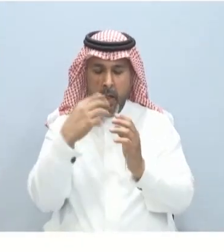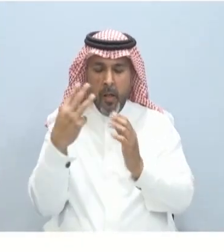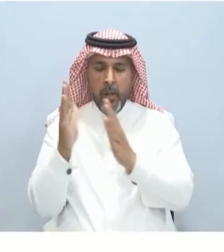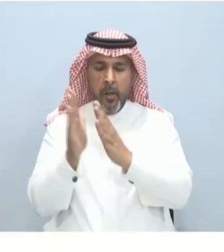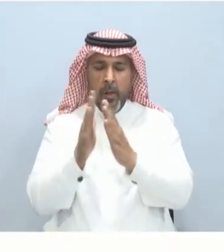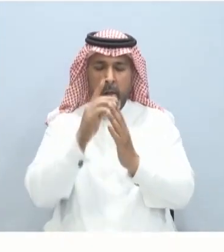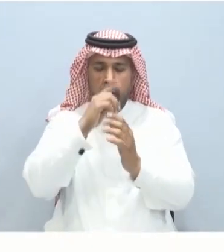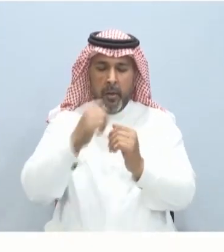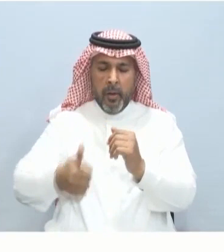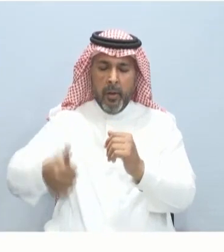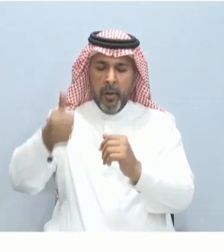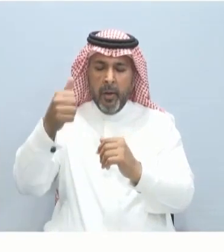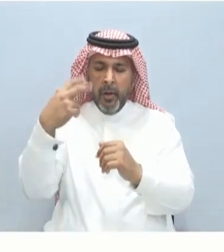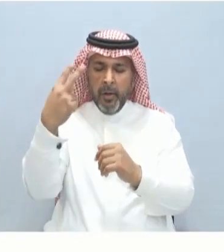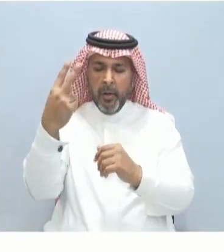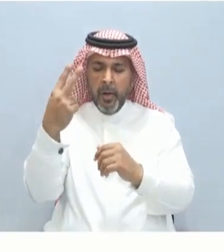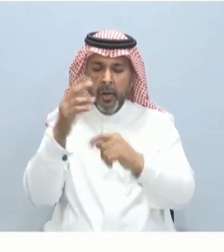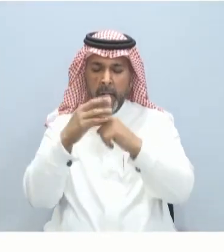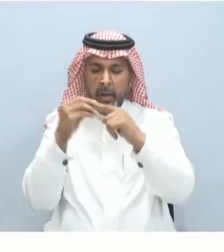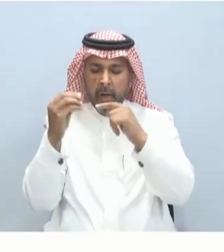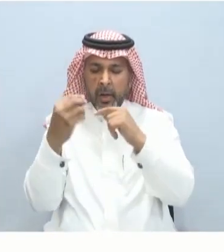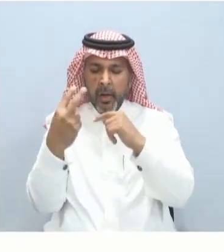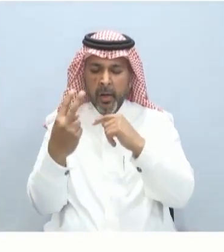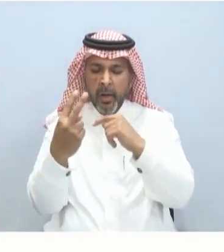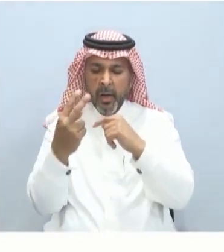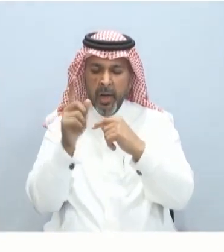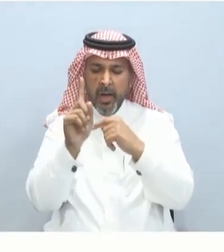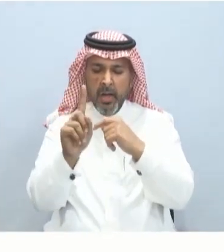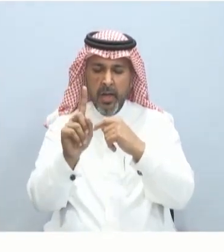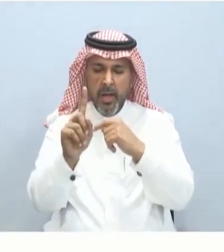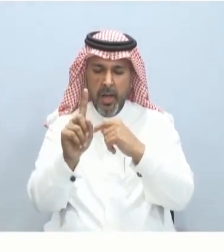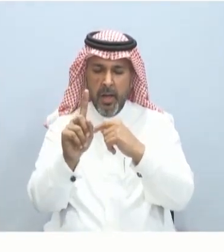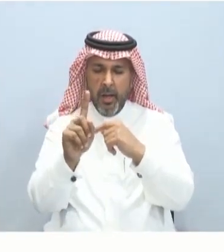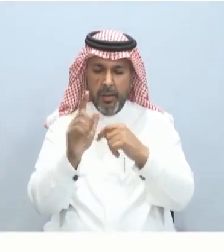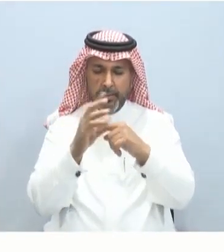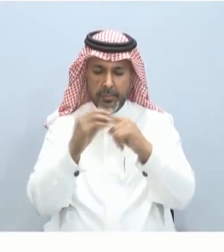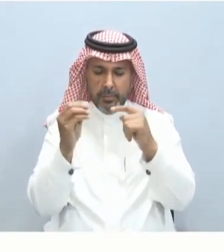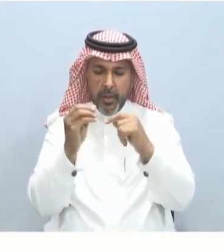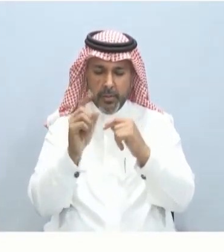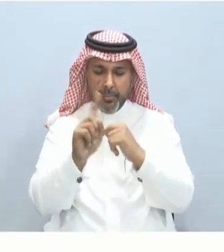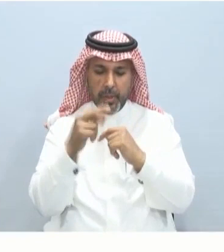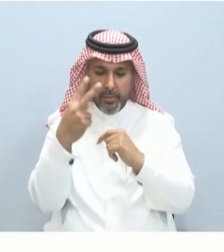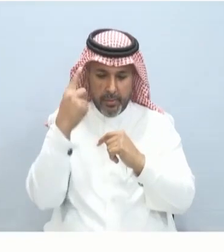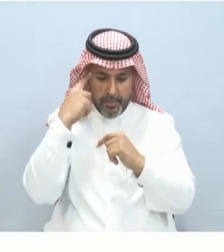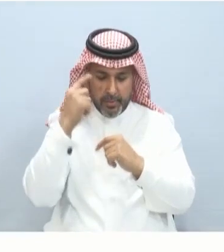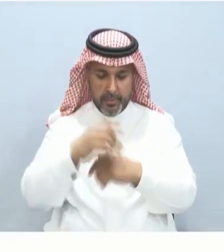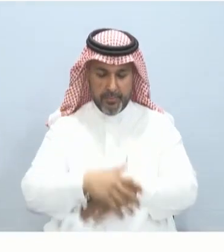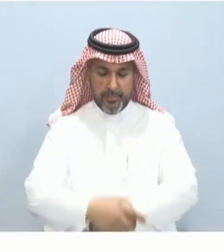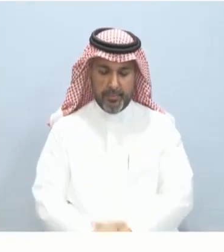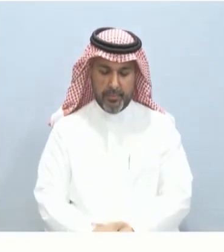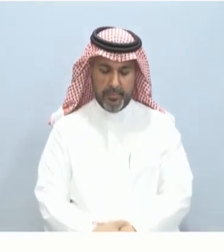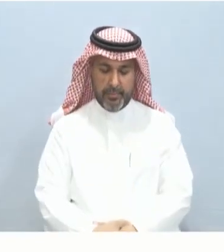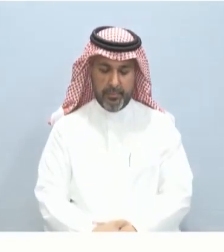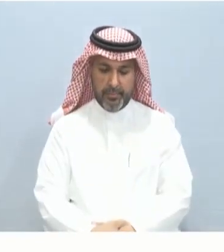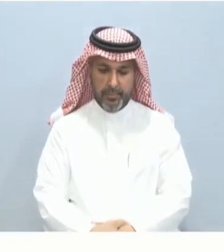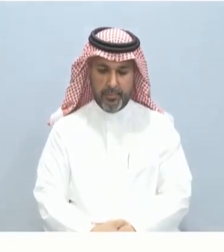تساوي الف تربيع وهنا الحد الثاني باء تربيع ناقص هذا يعتبر الحد الاوسط اثنين ضرب الف